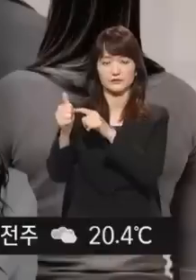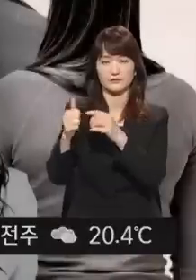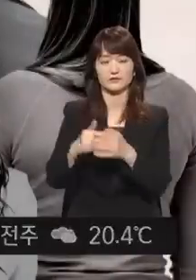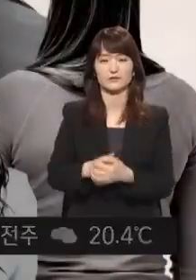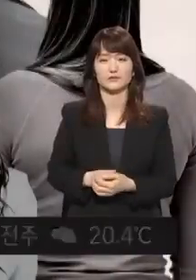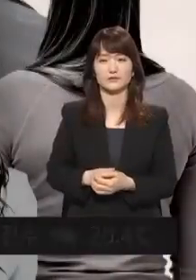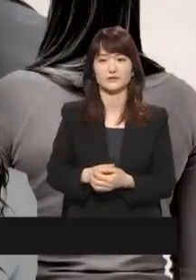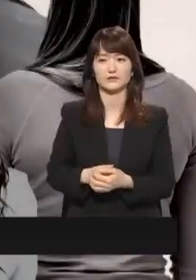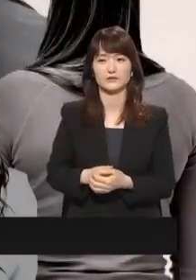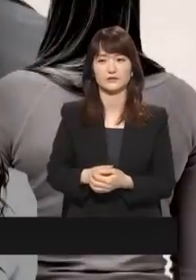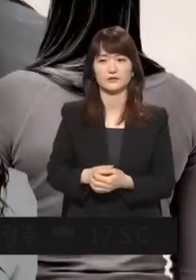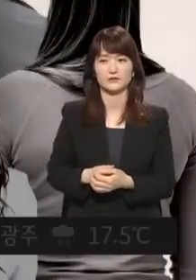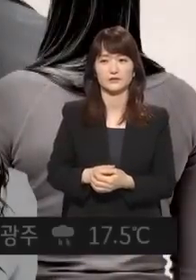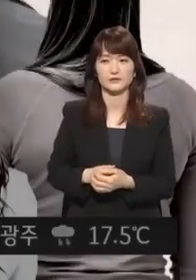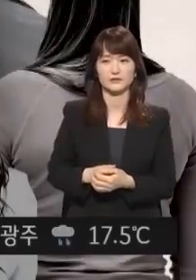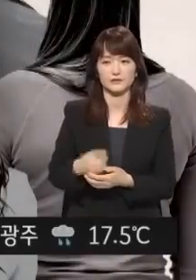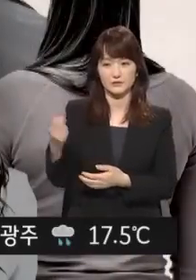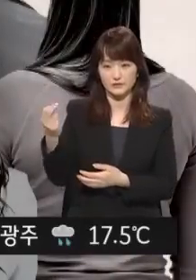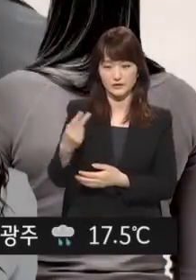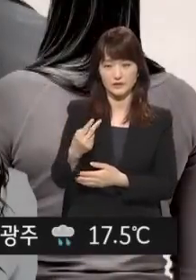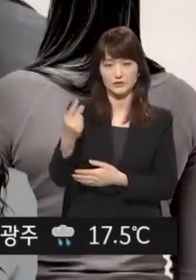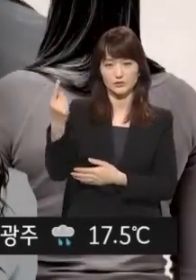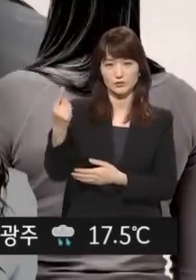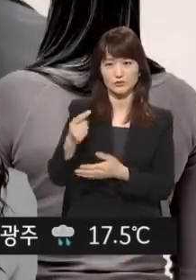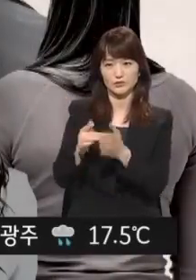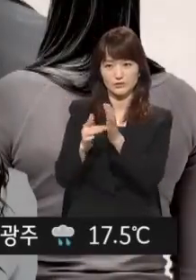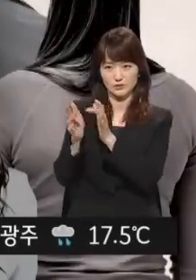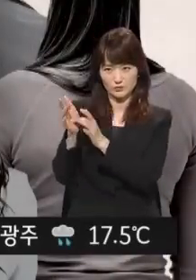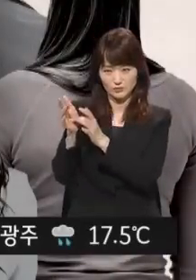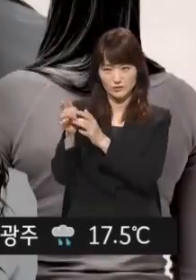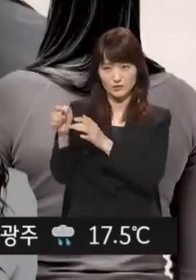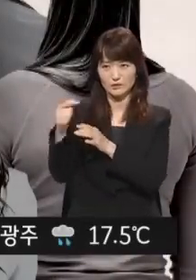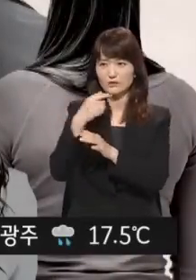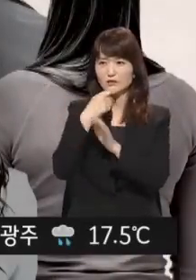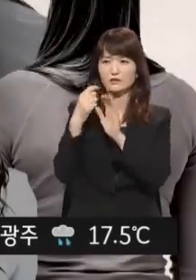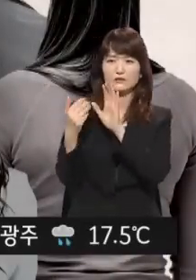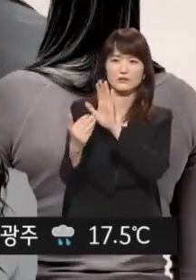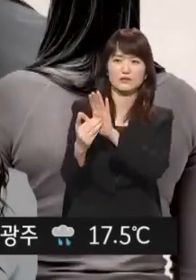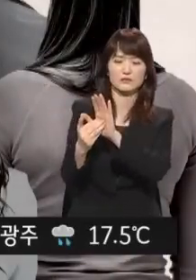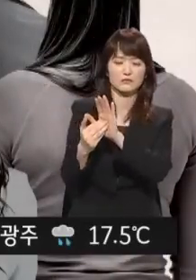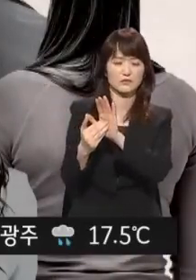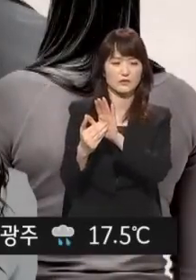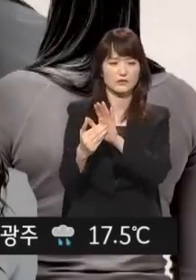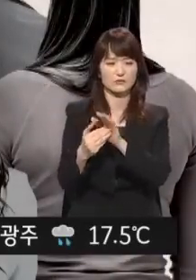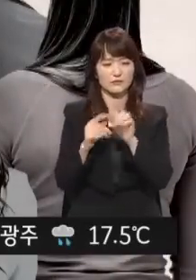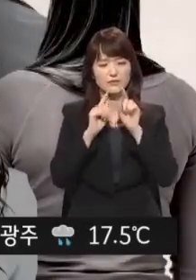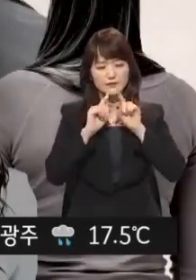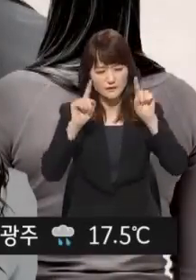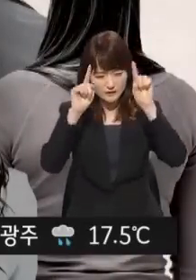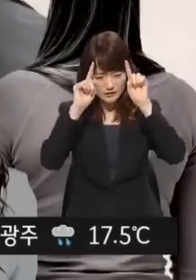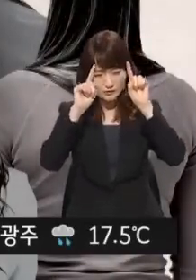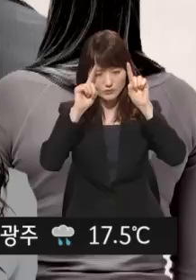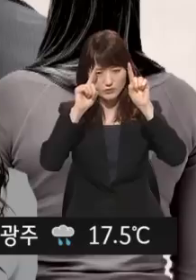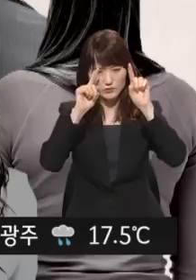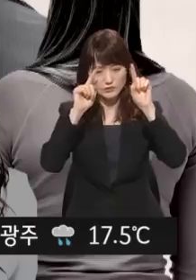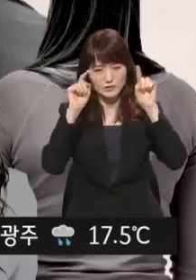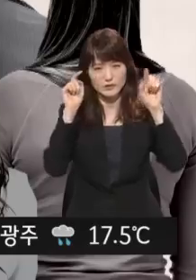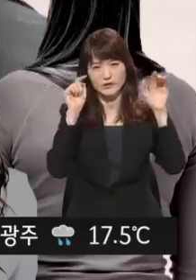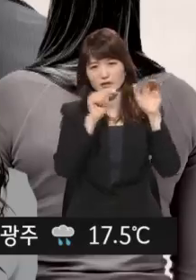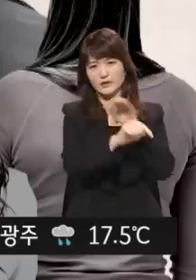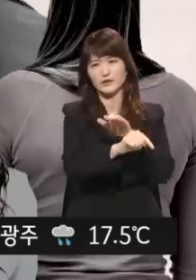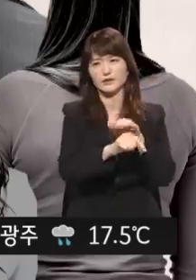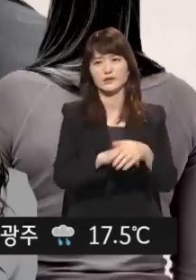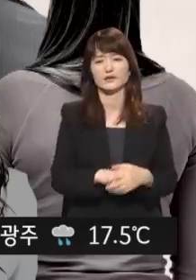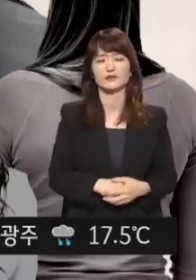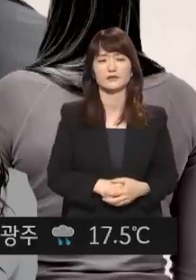사람들에게 기회를 주어지는 것이 아니다 또 이걸 거부하면 만약에 너는 지옥에 가게 되어 있다 소위 당근과 채찍기법을